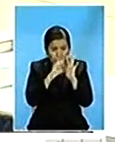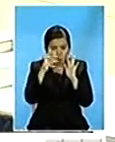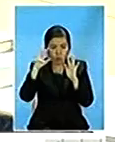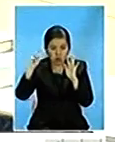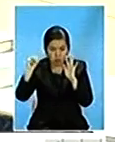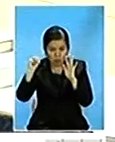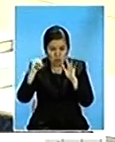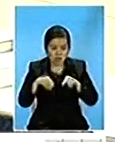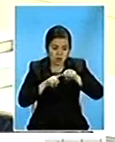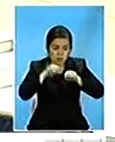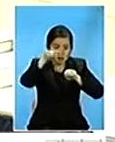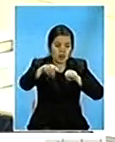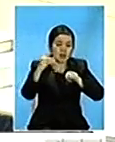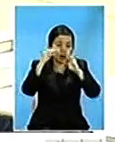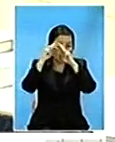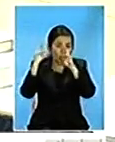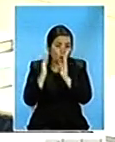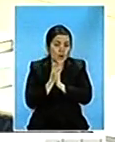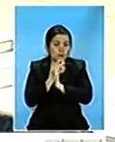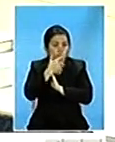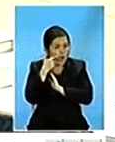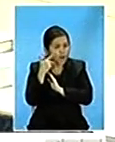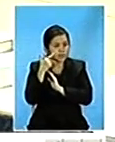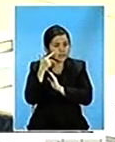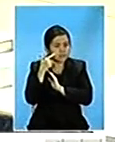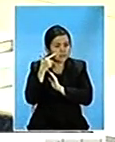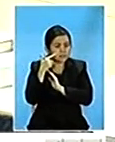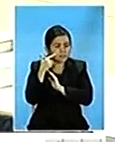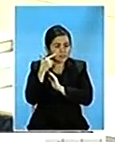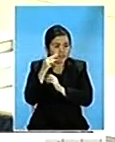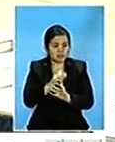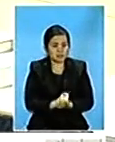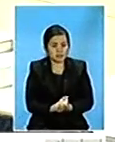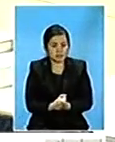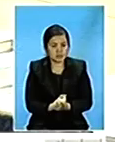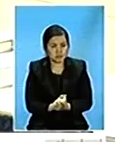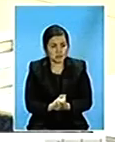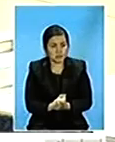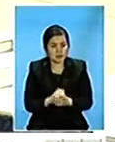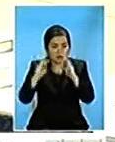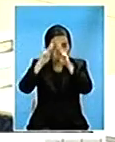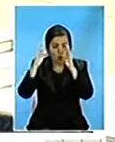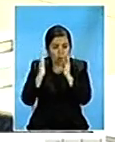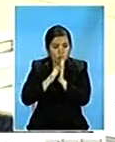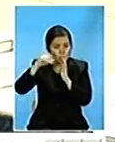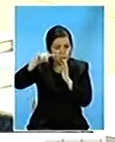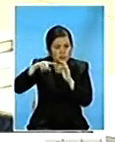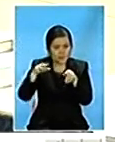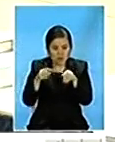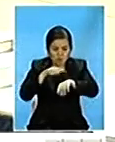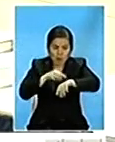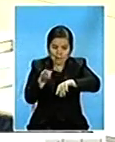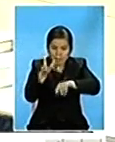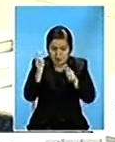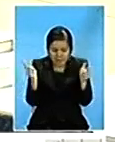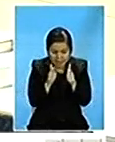วัดบ้านบ่อน้ำแล้วก็ไปทับหวานไปออกทับน้อยวัดทับน้อยพัฒนาเนี่ยมันใกล้นิดเดียวครับแต่ว่